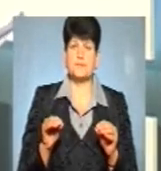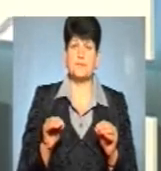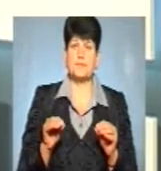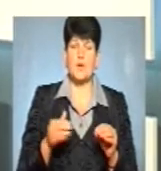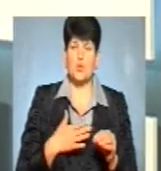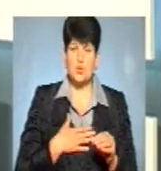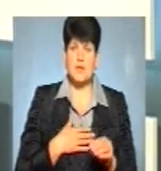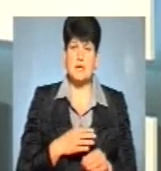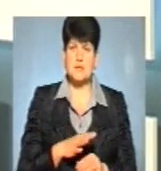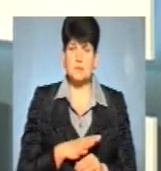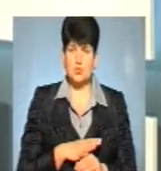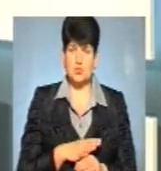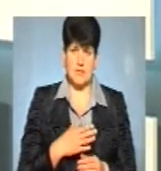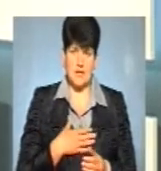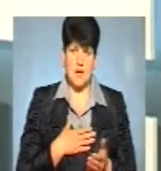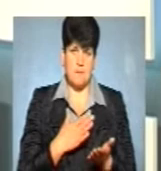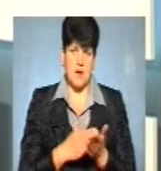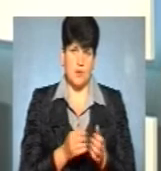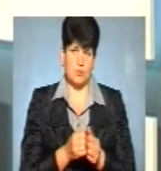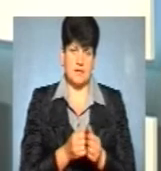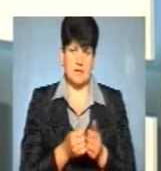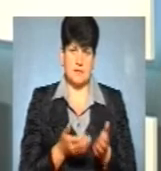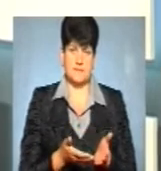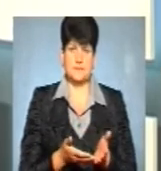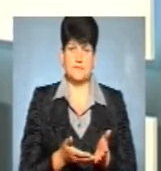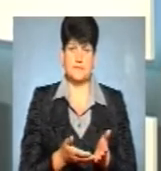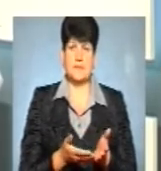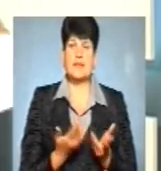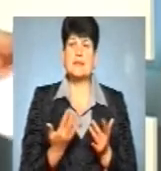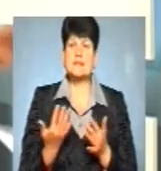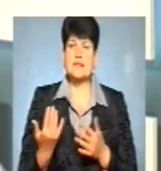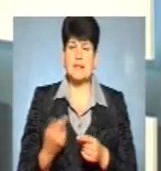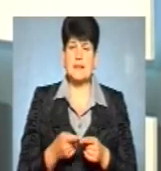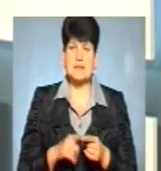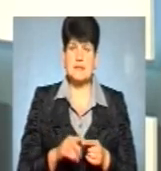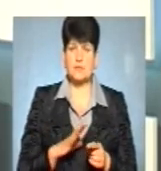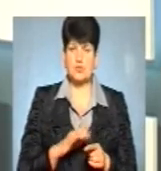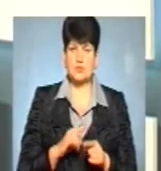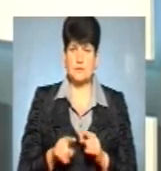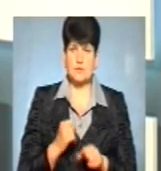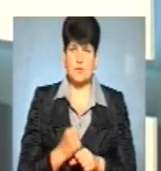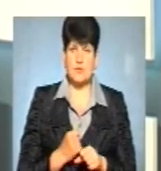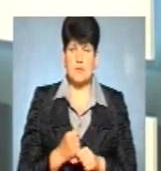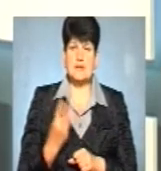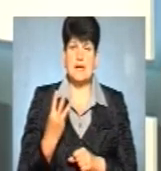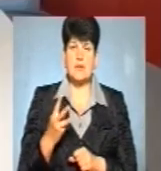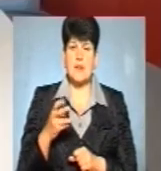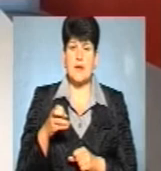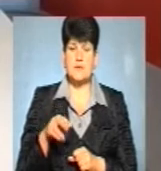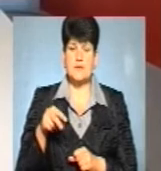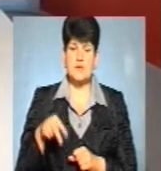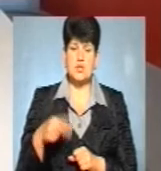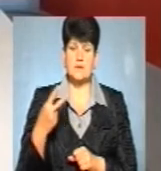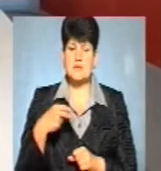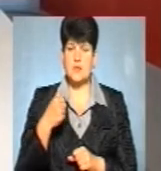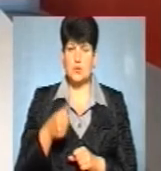у нас було, ось я маю при собі, наскільки це було оперативно зроблено, 3 липня